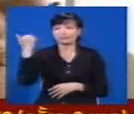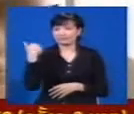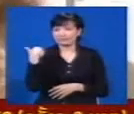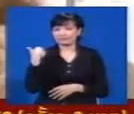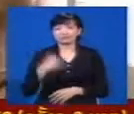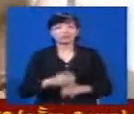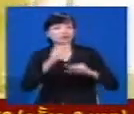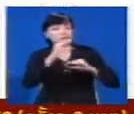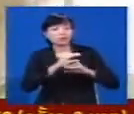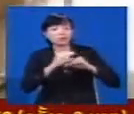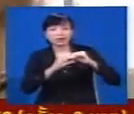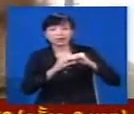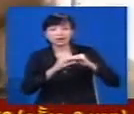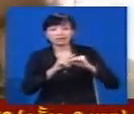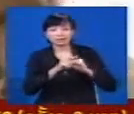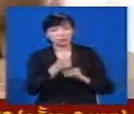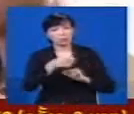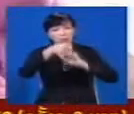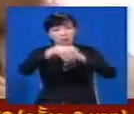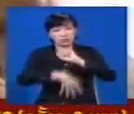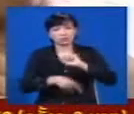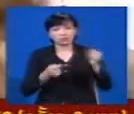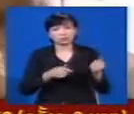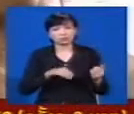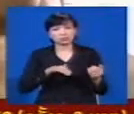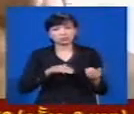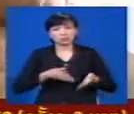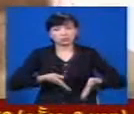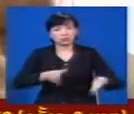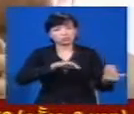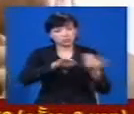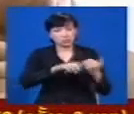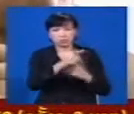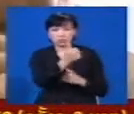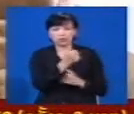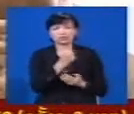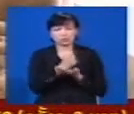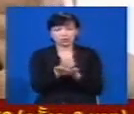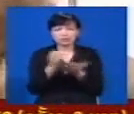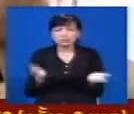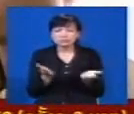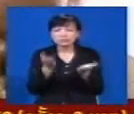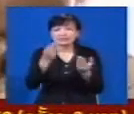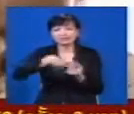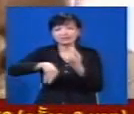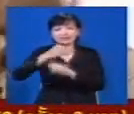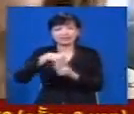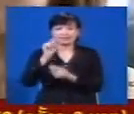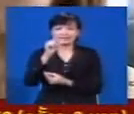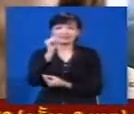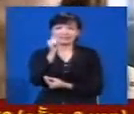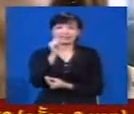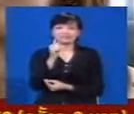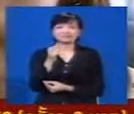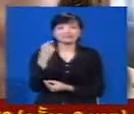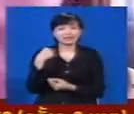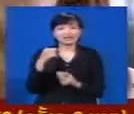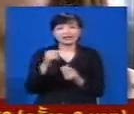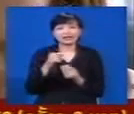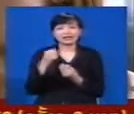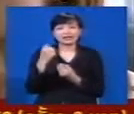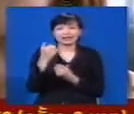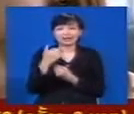ของโครงข่ายเรื่องของถนนน่าสนยอดมากเลยนะครับที่บ้านน่าจะเป็นตัวที่กระตุ้นเศรษฐกิจและส่งเสริมการลงทุนให้บ้านเราได้อย่างดี เข้ามาต่างประเทศก็จะได้เข้